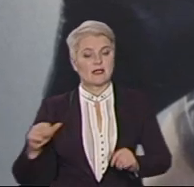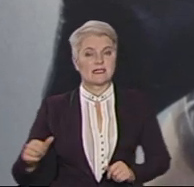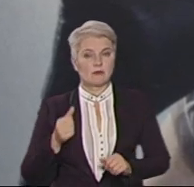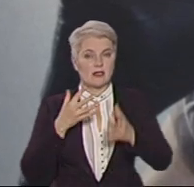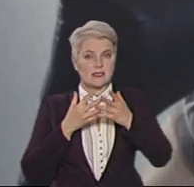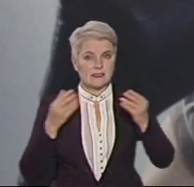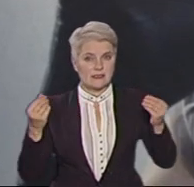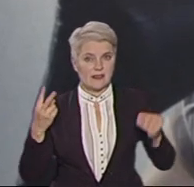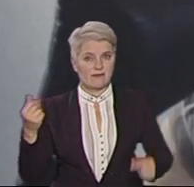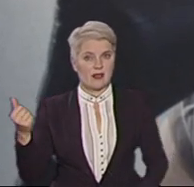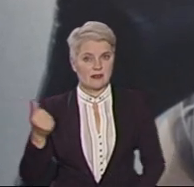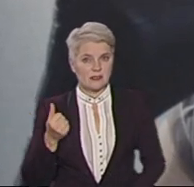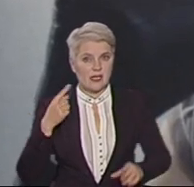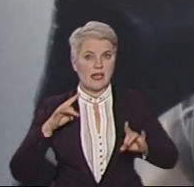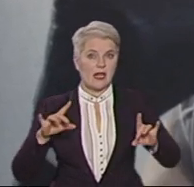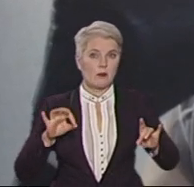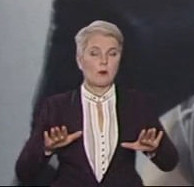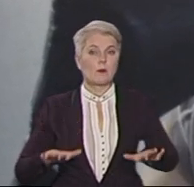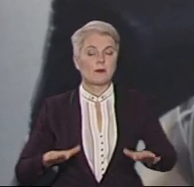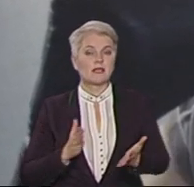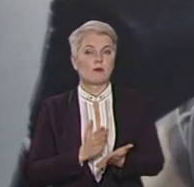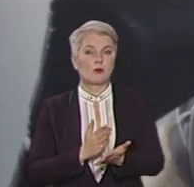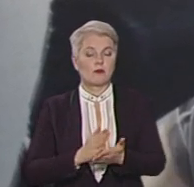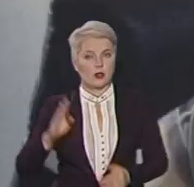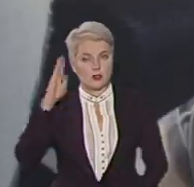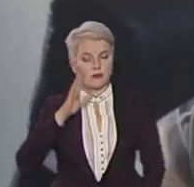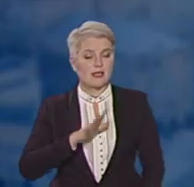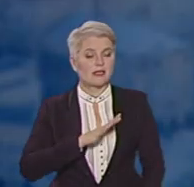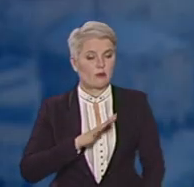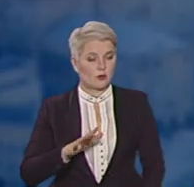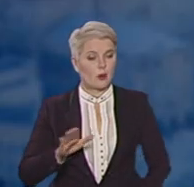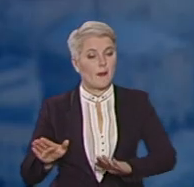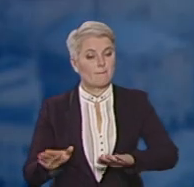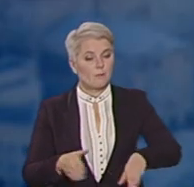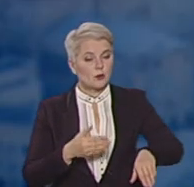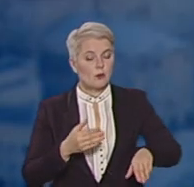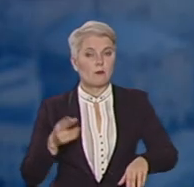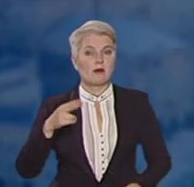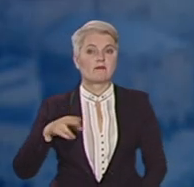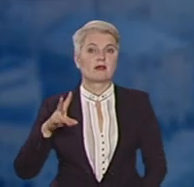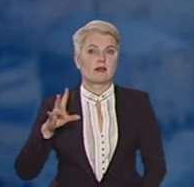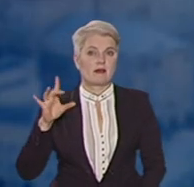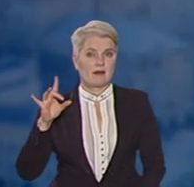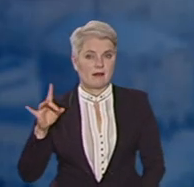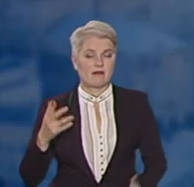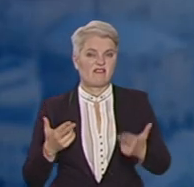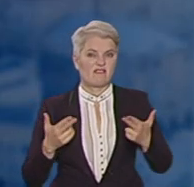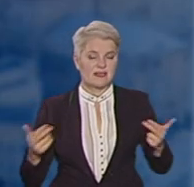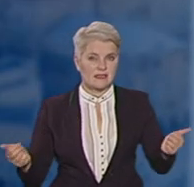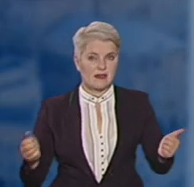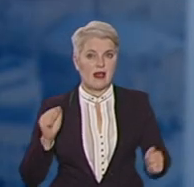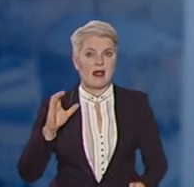зник 2 тижні, ніякої інформації щодо місця перебування чоловіка не було. Потім в терористичному угрупованні ДНР визнали, що